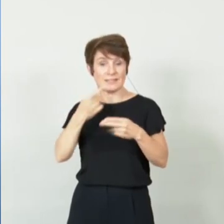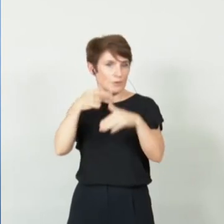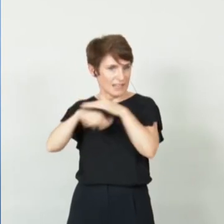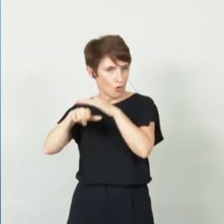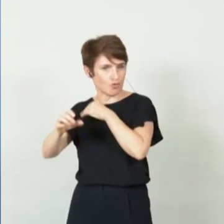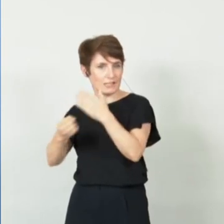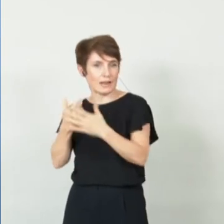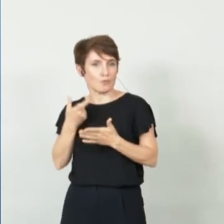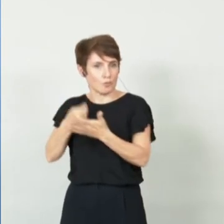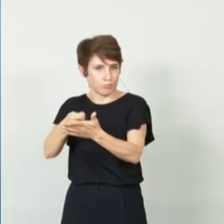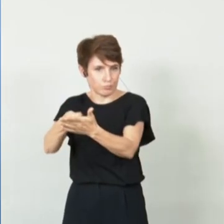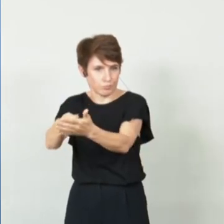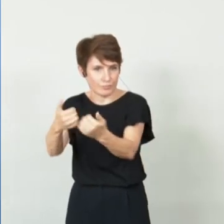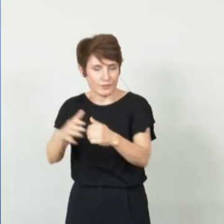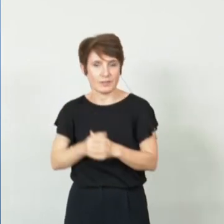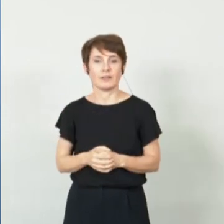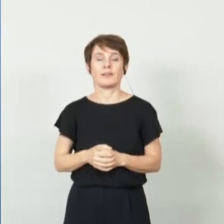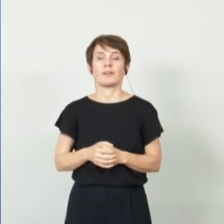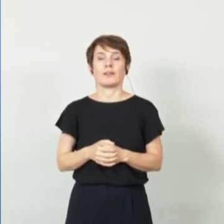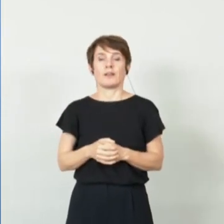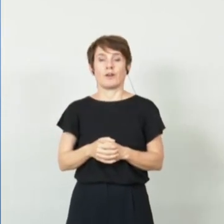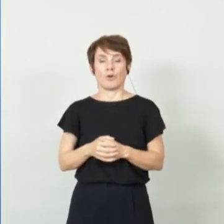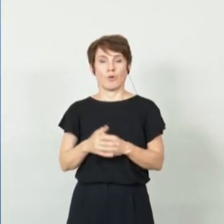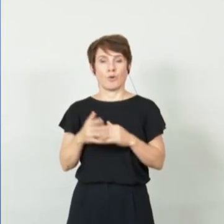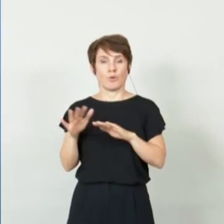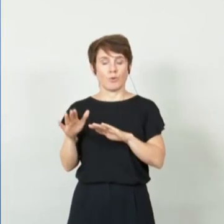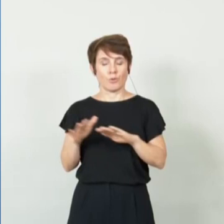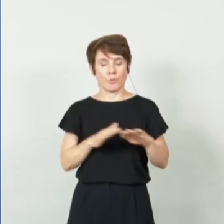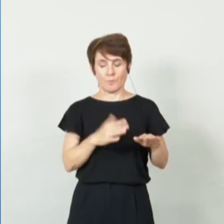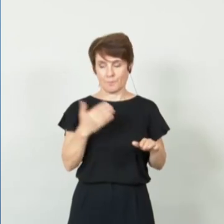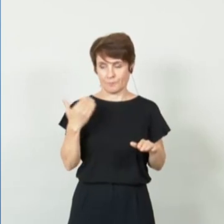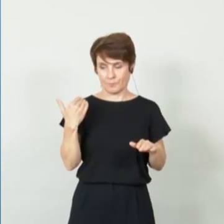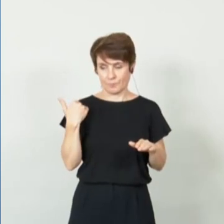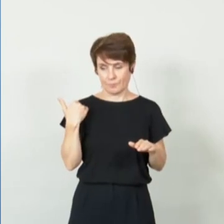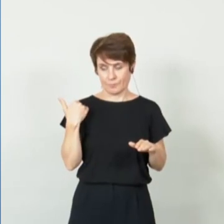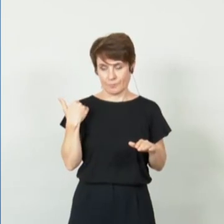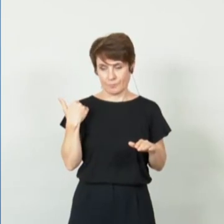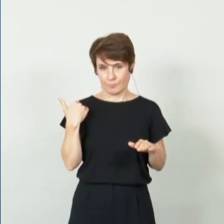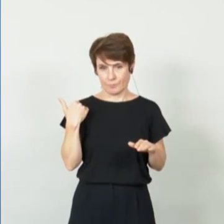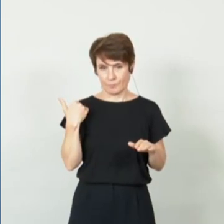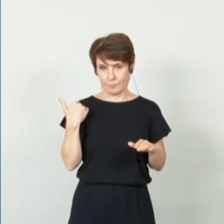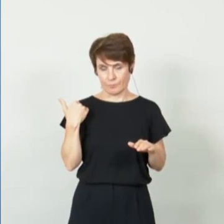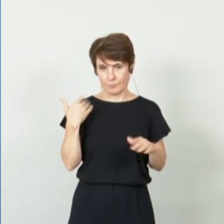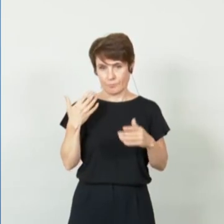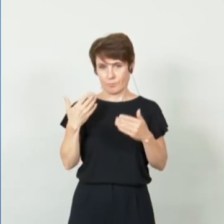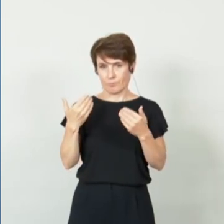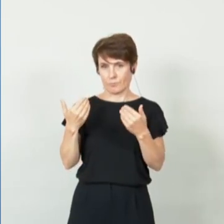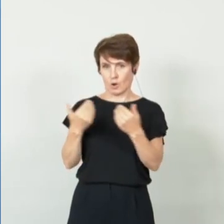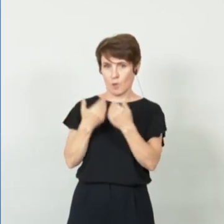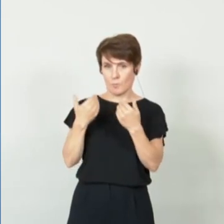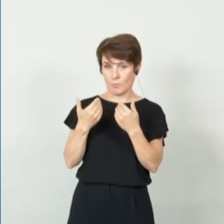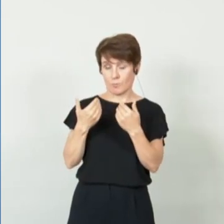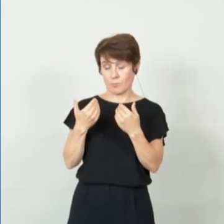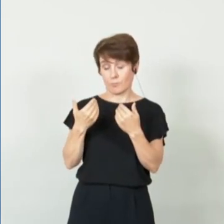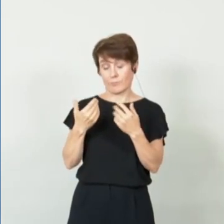intervenues dans le processus suite à la hausse des demandes de révision de prix dans le contexte d'inflation qui